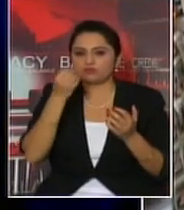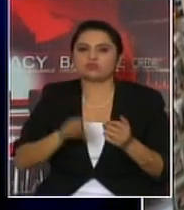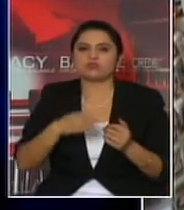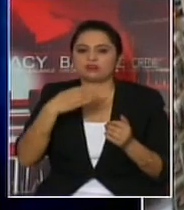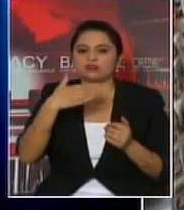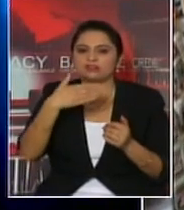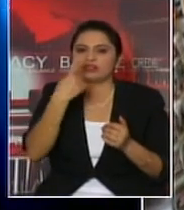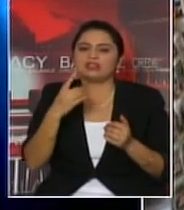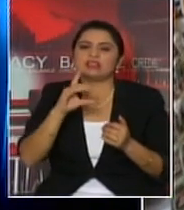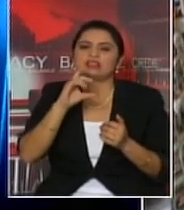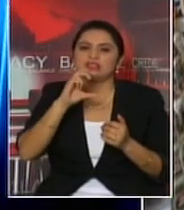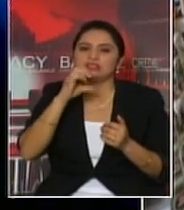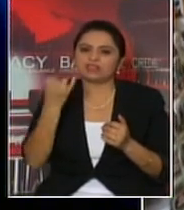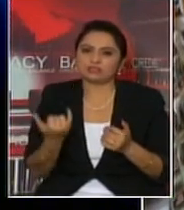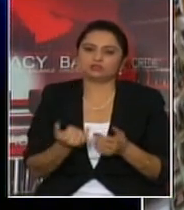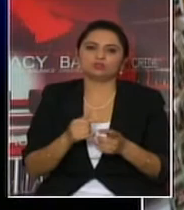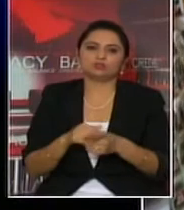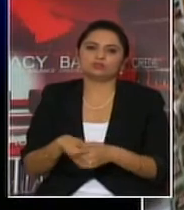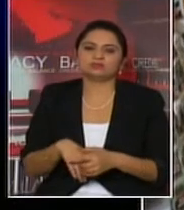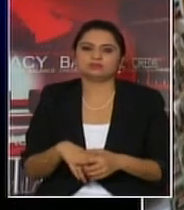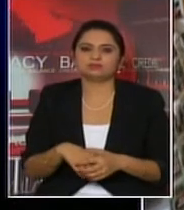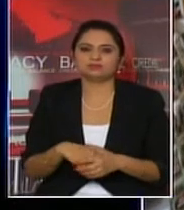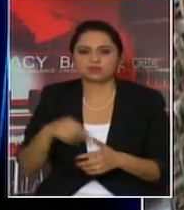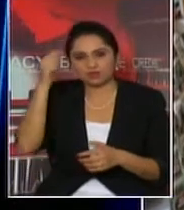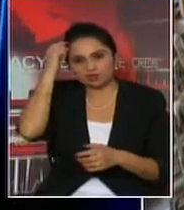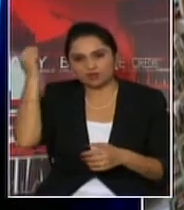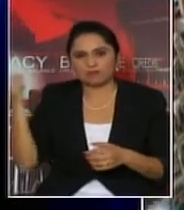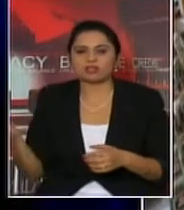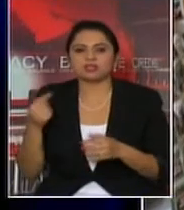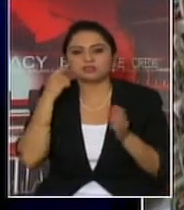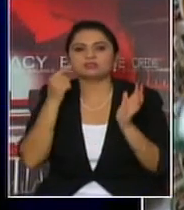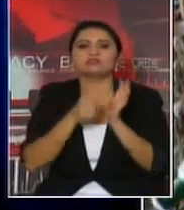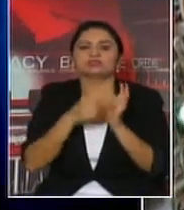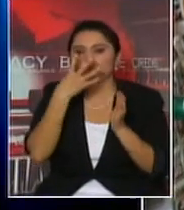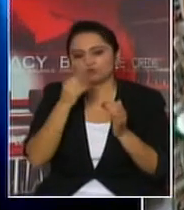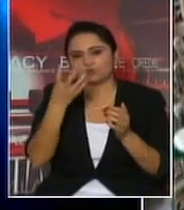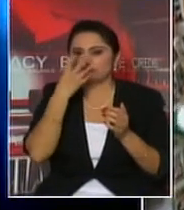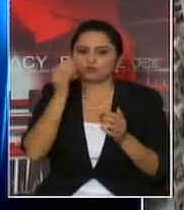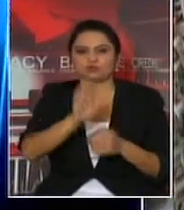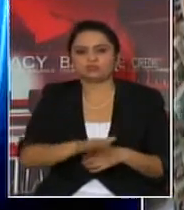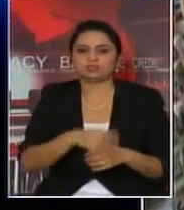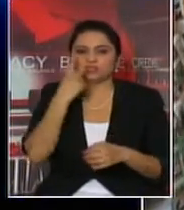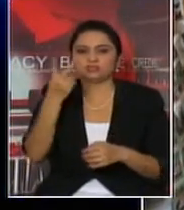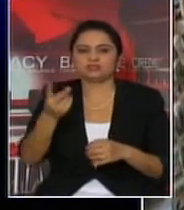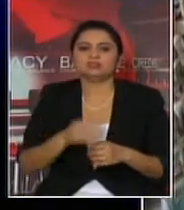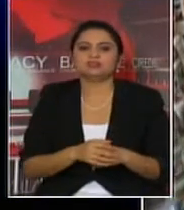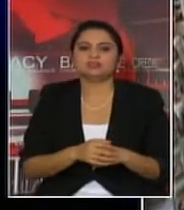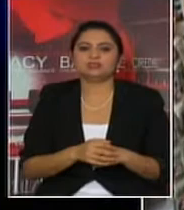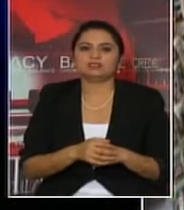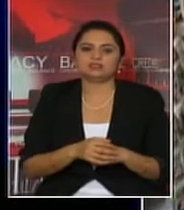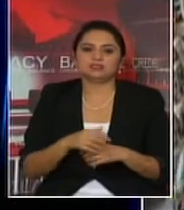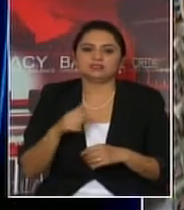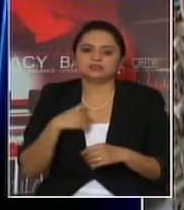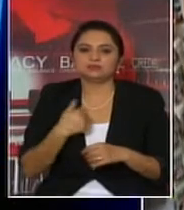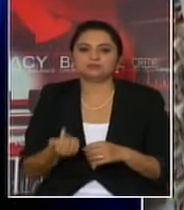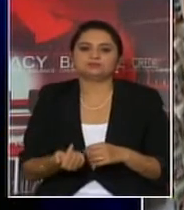अनि झाडुको त्यो ऊहरू झ्याग्राहरू पुरै फोहोरै फोहोर छ, गर्दा छ हेर्नु। जुन मलाई ड्यू दिनु